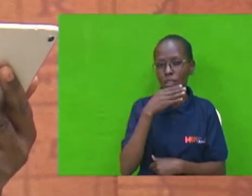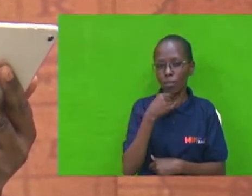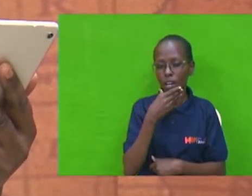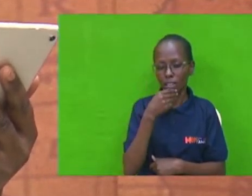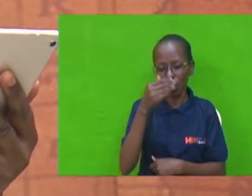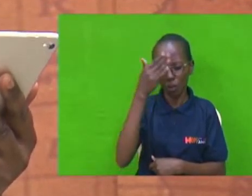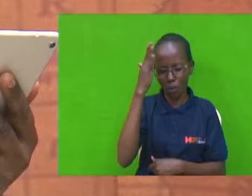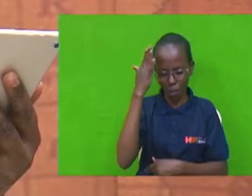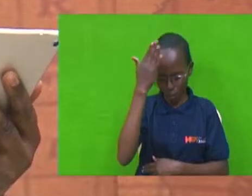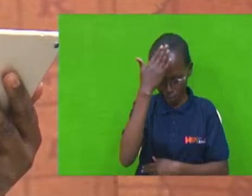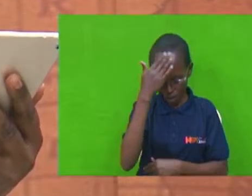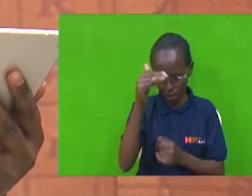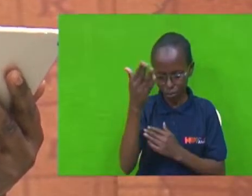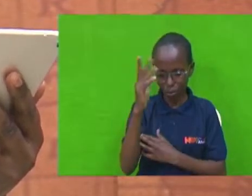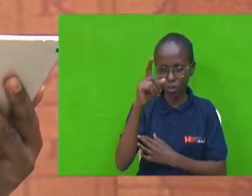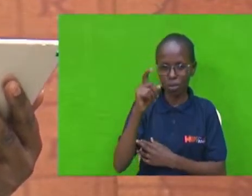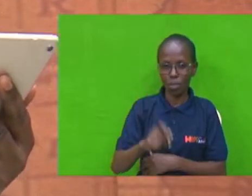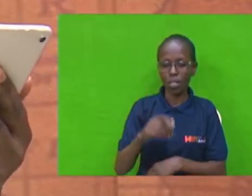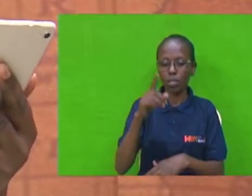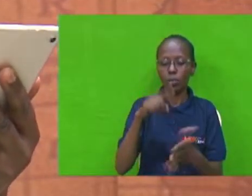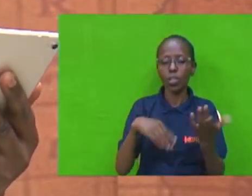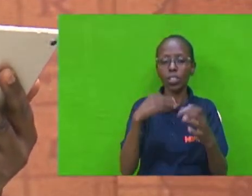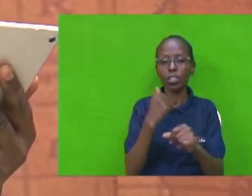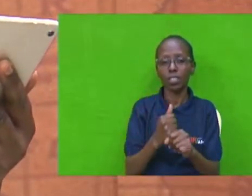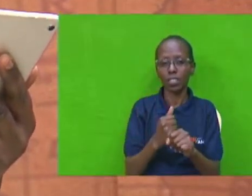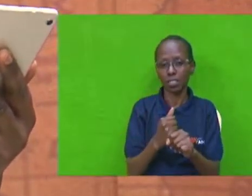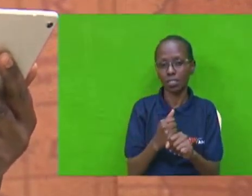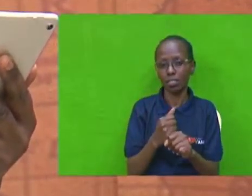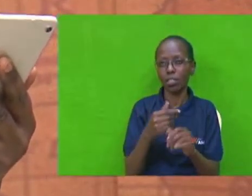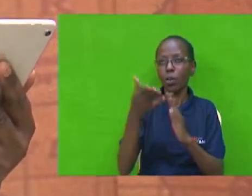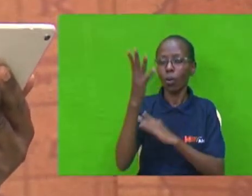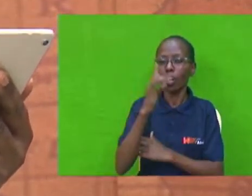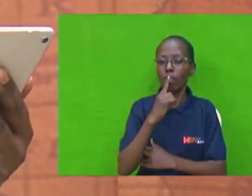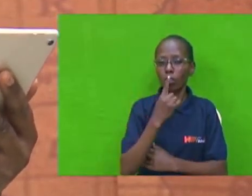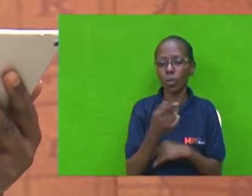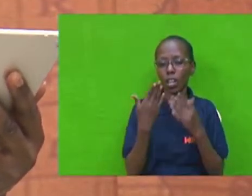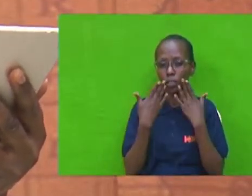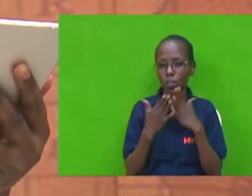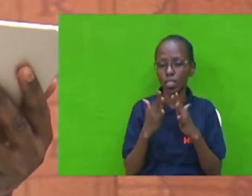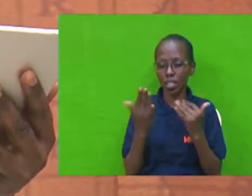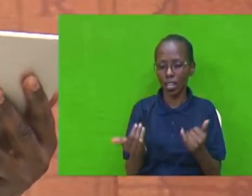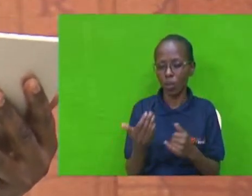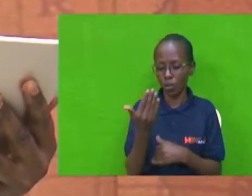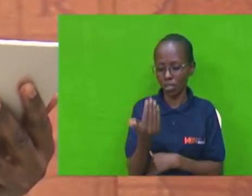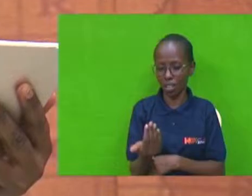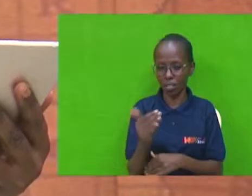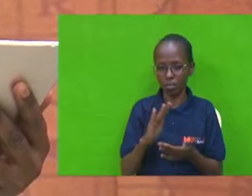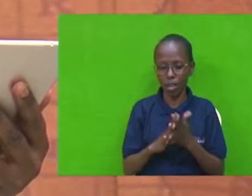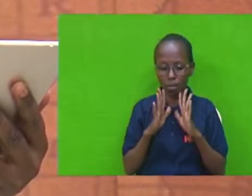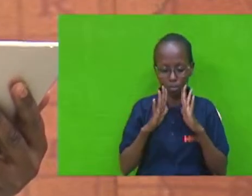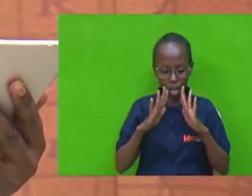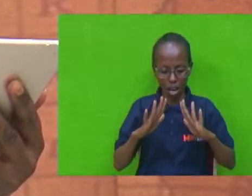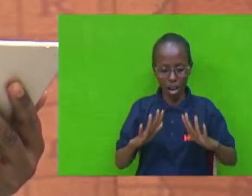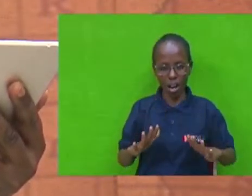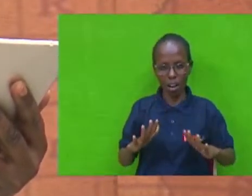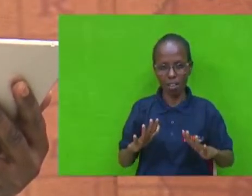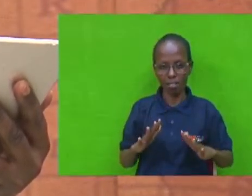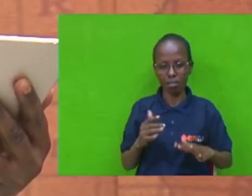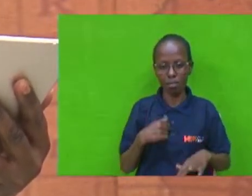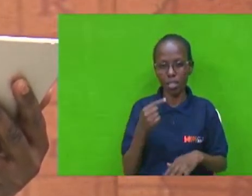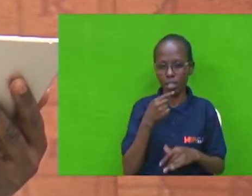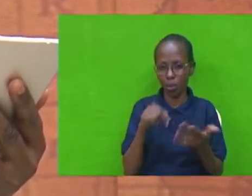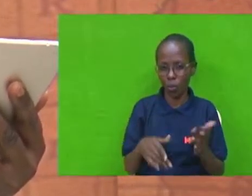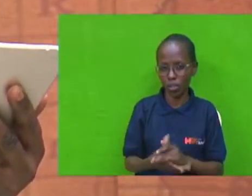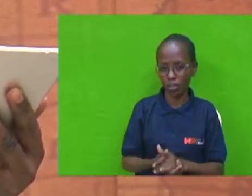Mungu, lazima hiki kitu anakifanya ni Mungu amesema. Sasa unaona mtoto akawa mtulivu. Niseme hivi